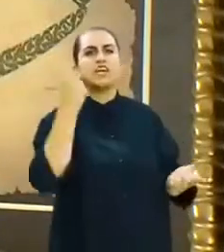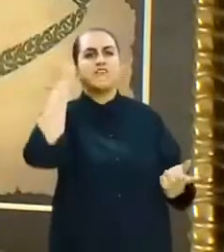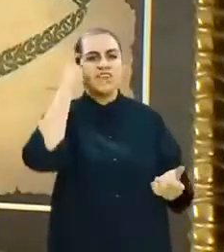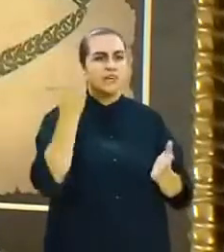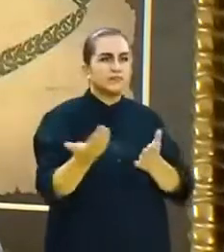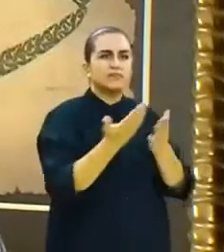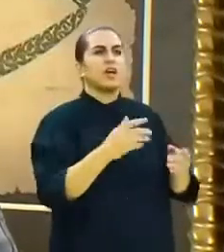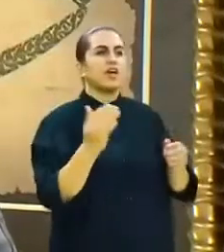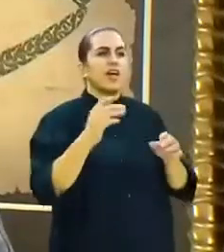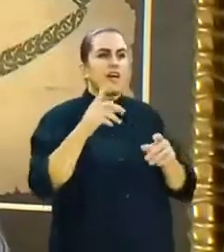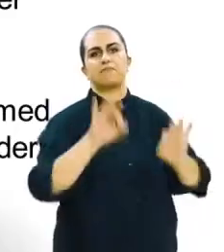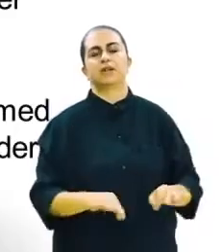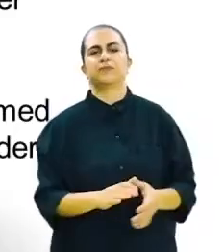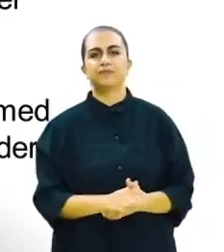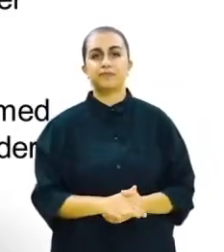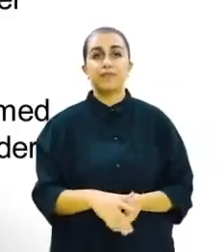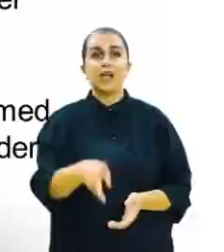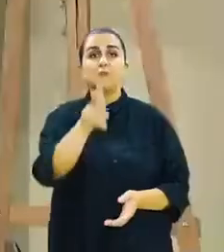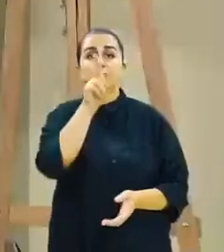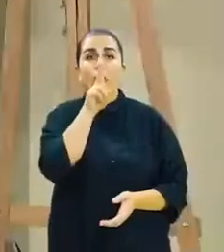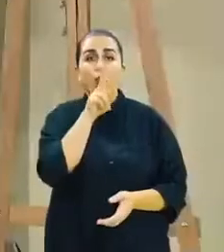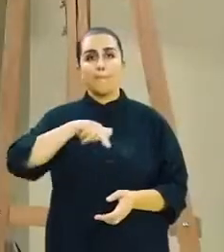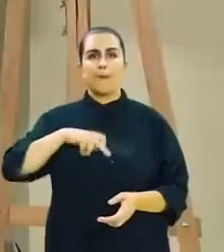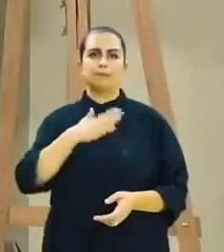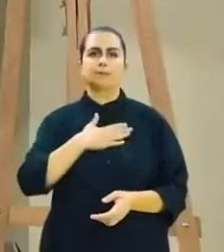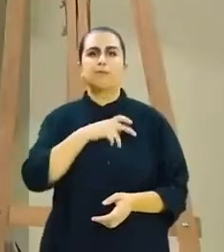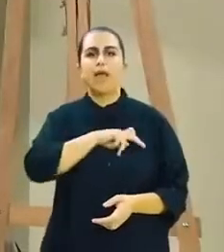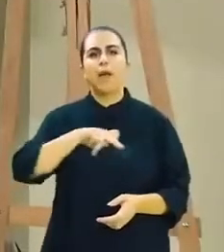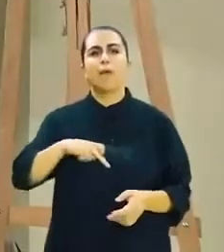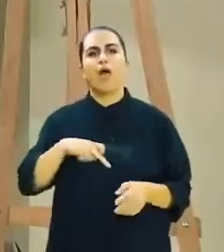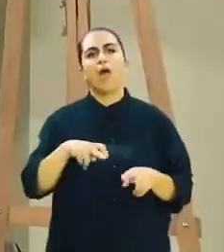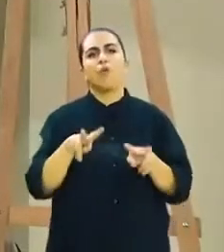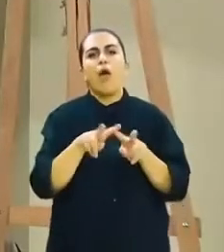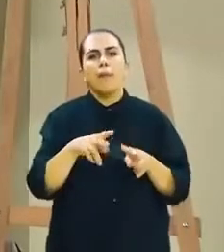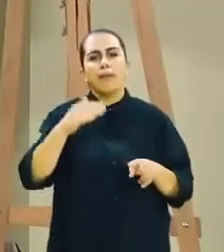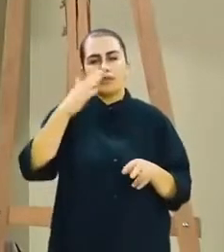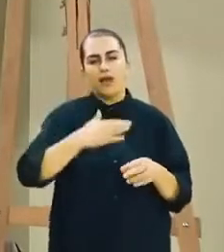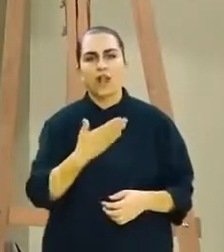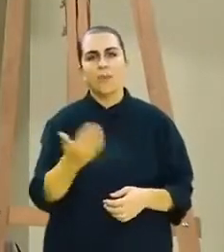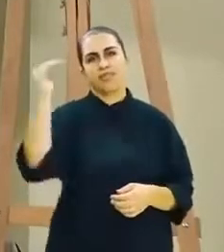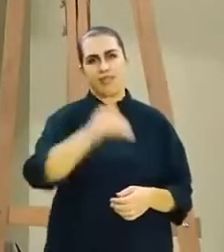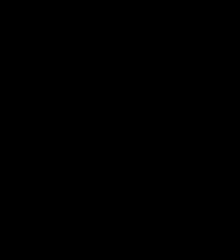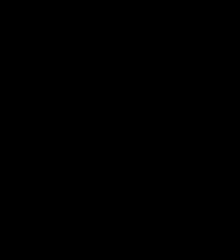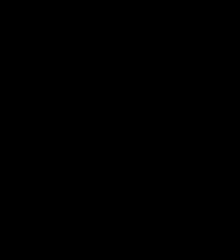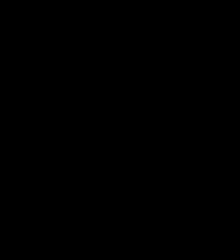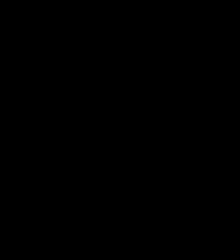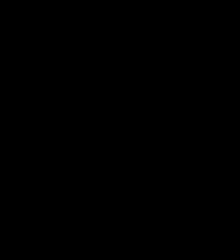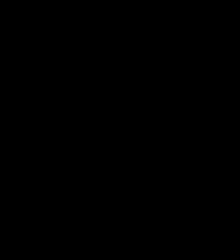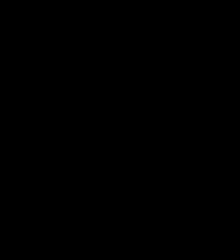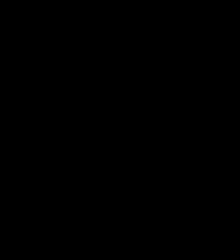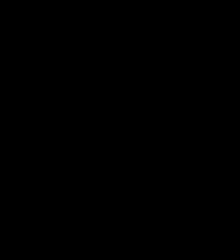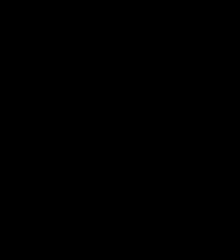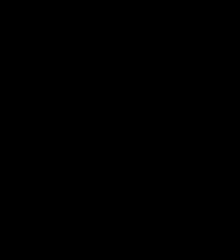insanlara aktarmış anlatmış son peygamber olaraksa bizim Peygamberimiz Hz Muhammed Mustafa gönderilmiştir